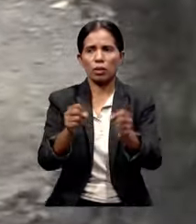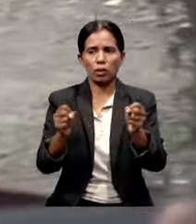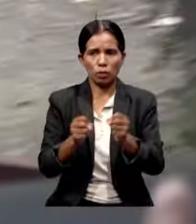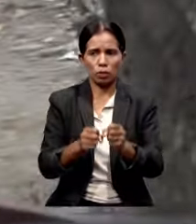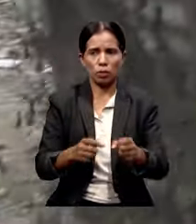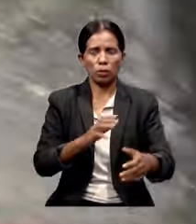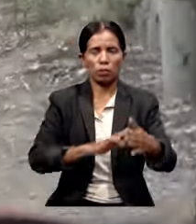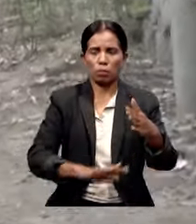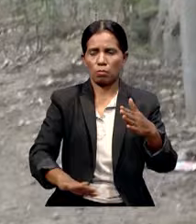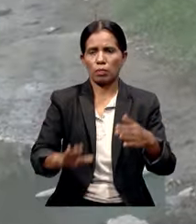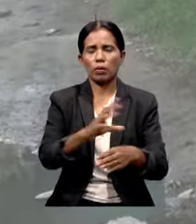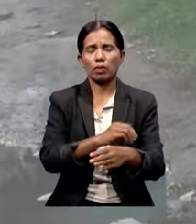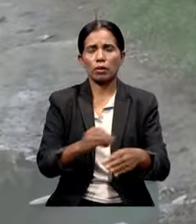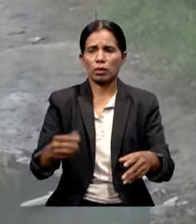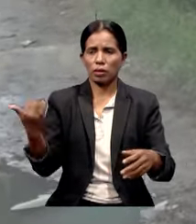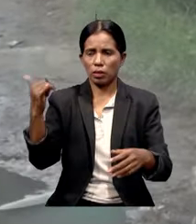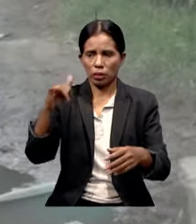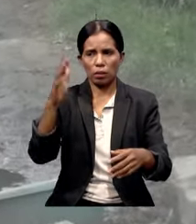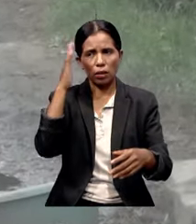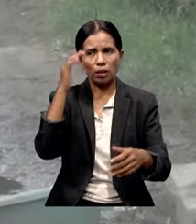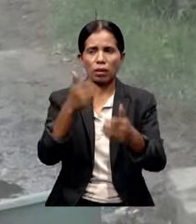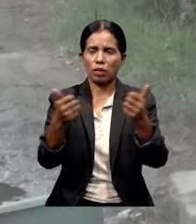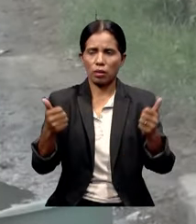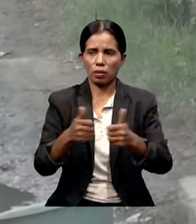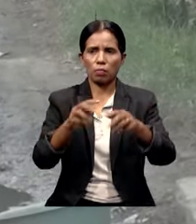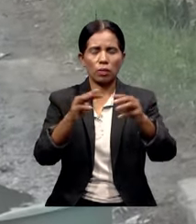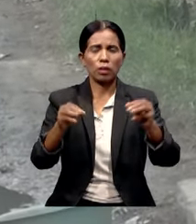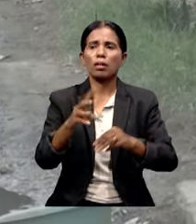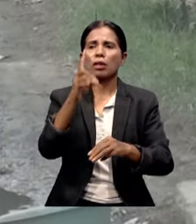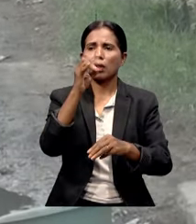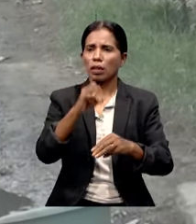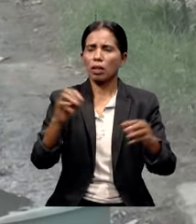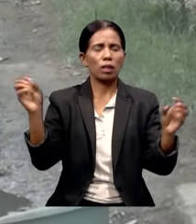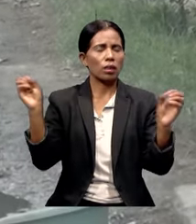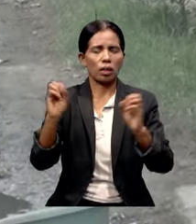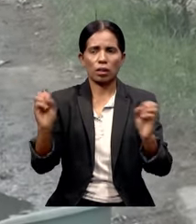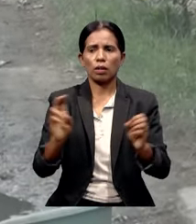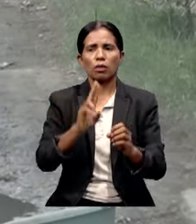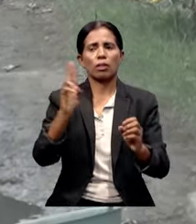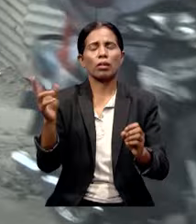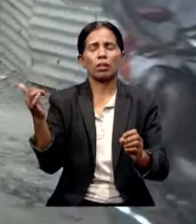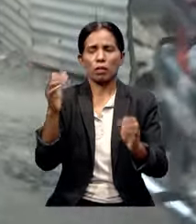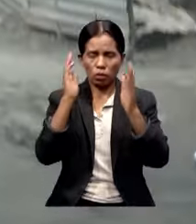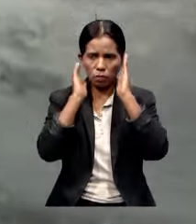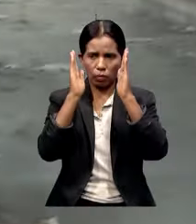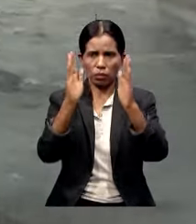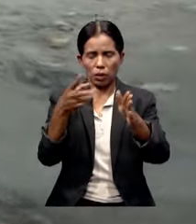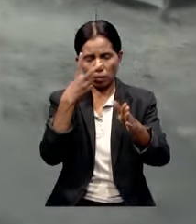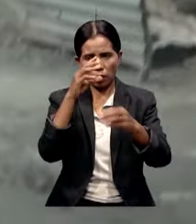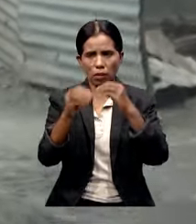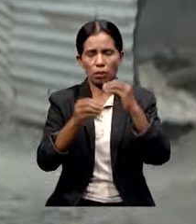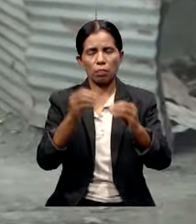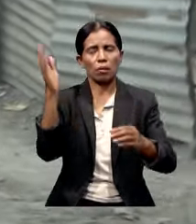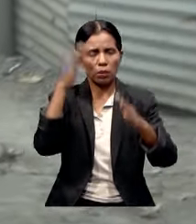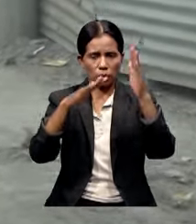morisba além de ne sira mos considera autoridade municipal dili la iha gestão no seriedade ato resolve